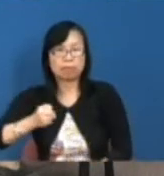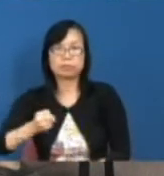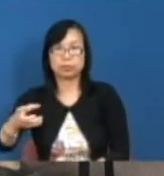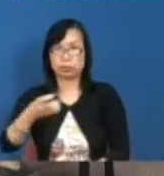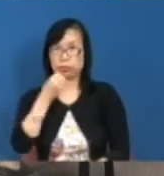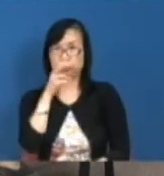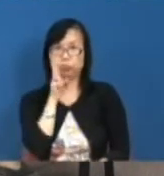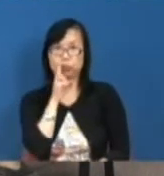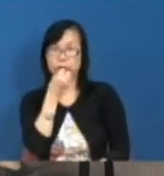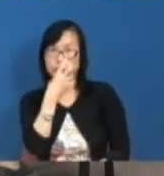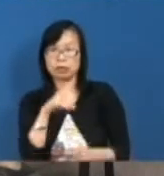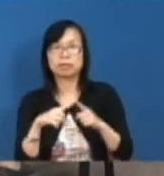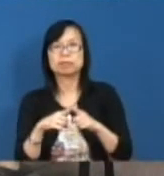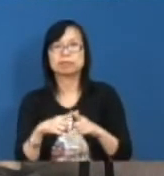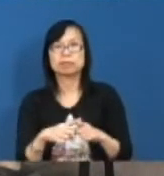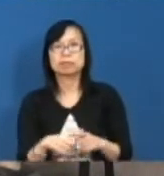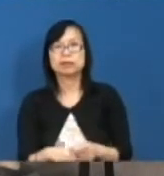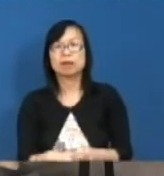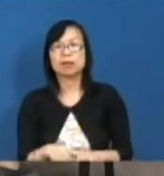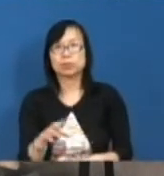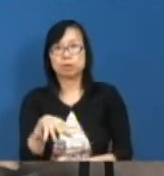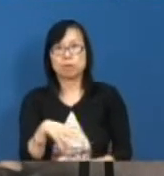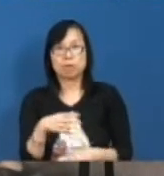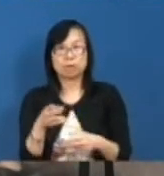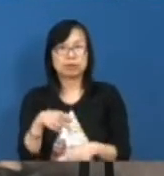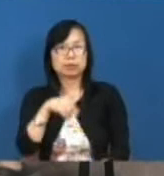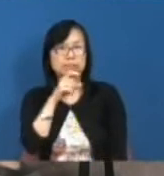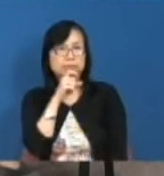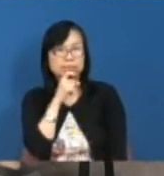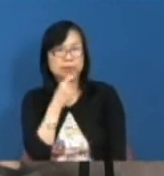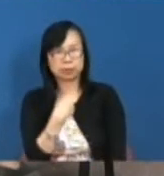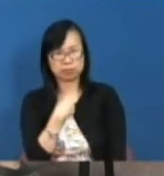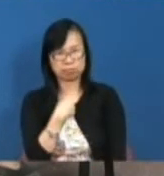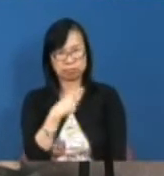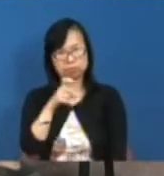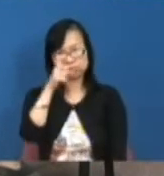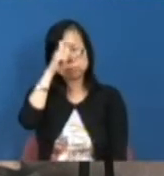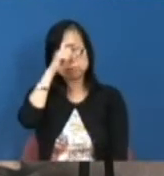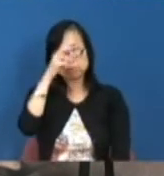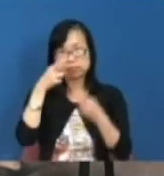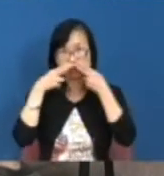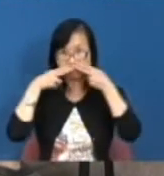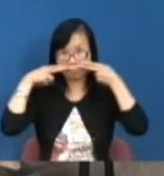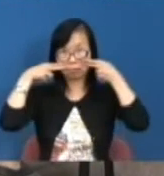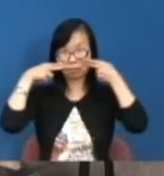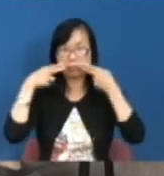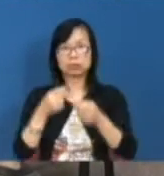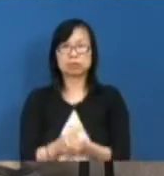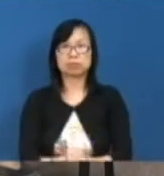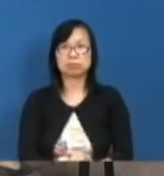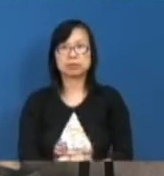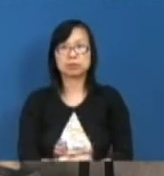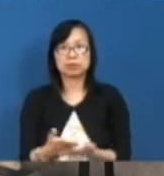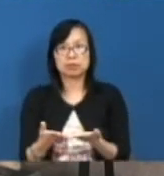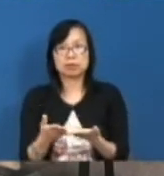香港人是這樣的，那老實說還紀念什麼孫中山？那你說你這個漢族人都輸了給滿